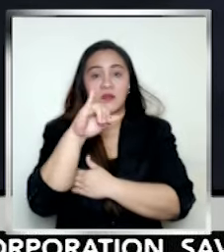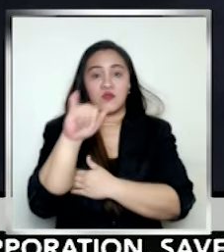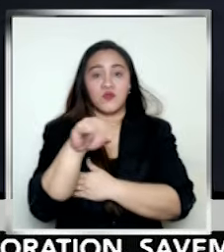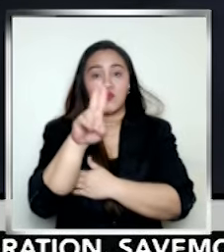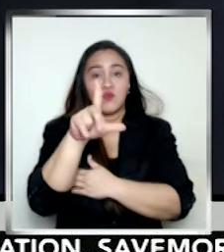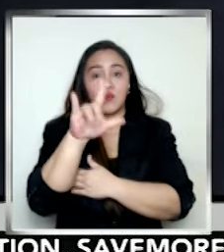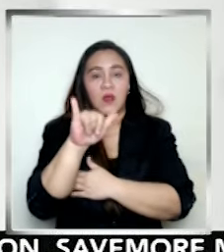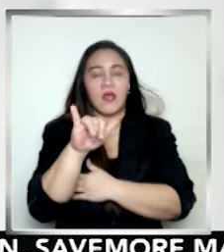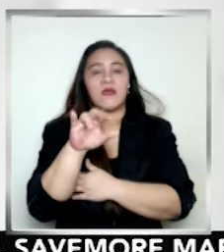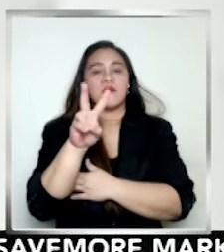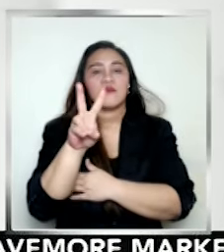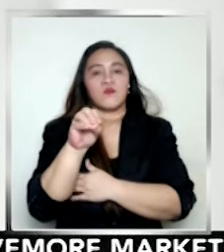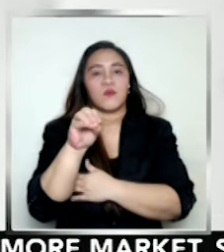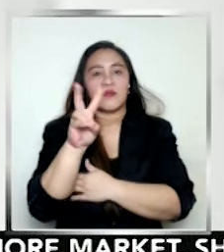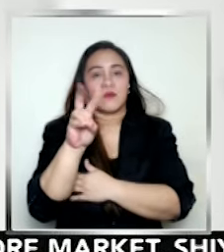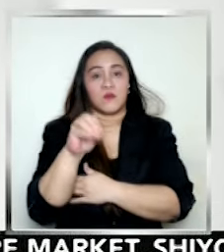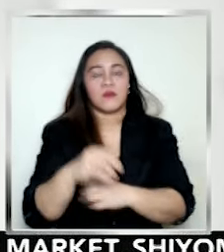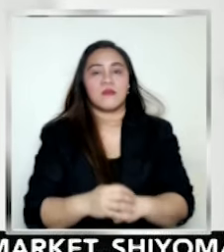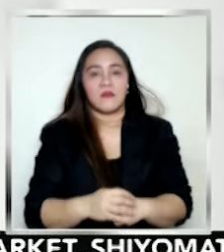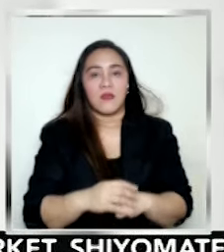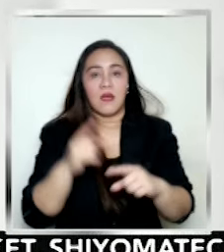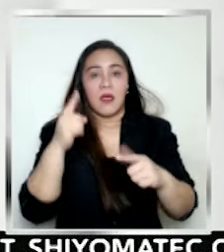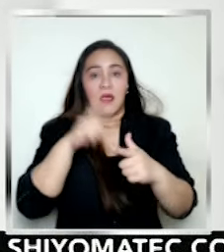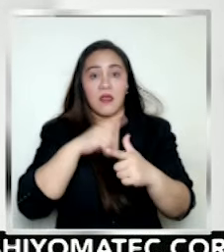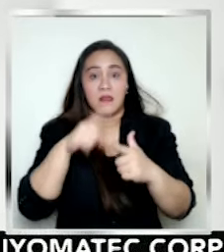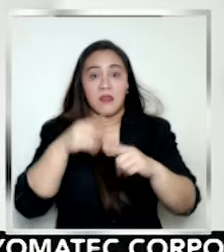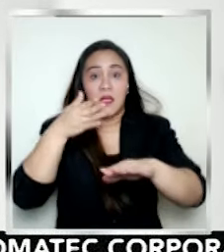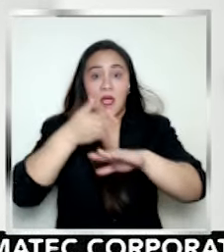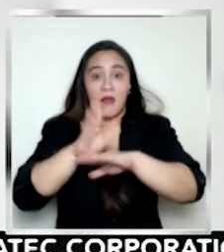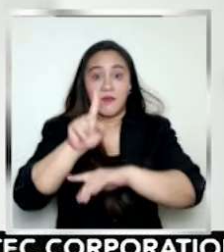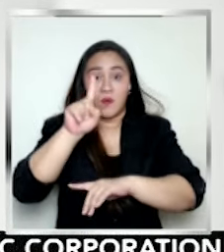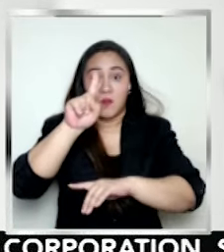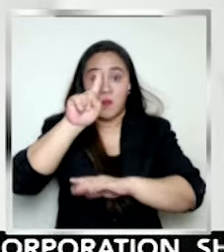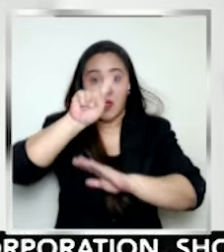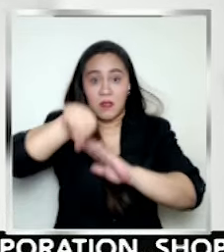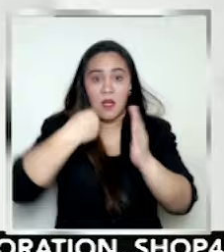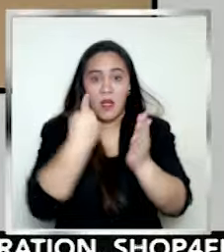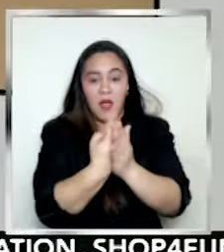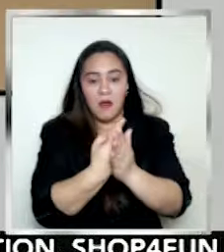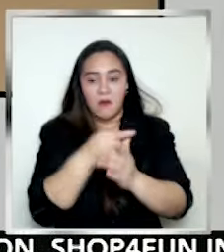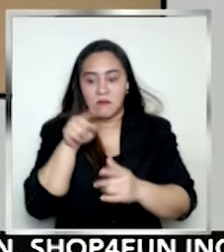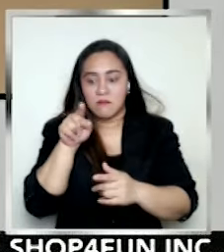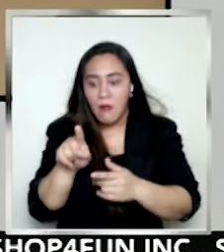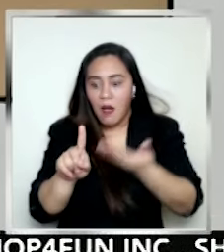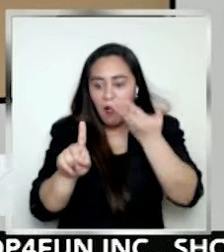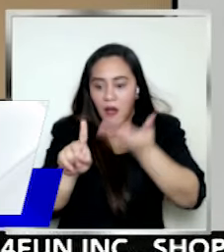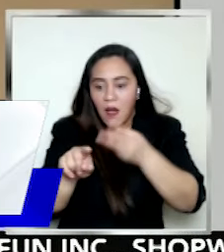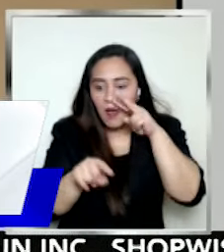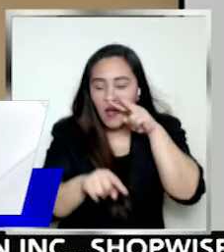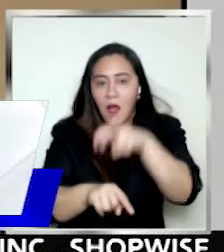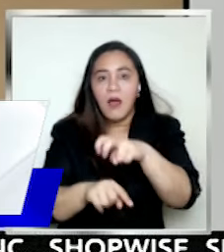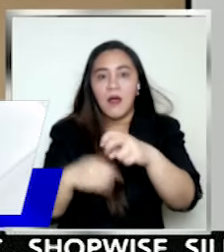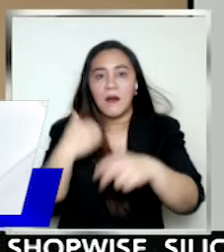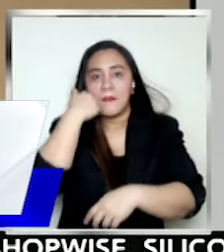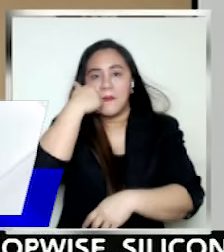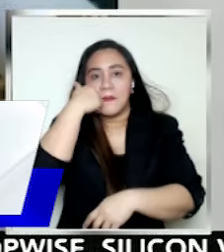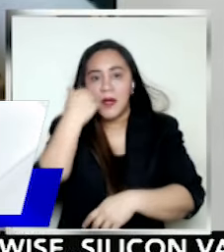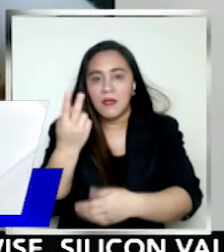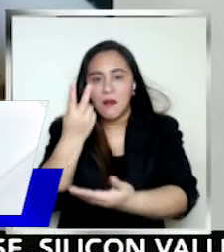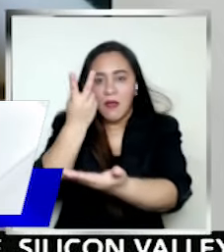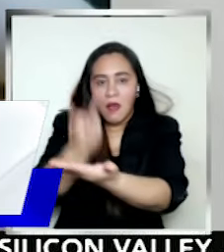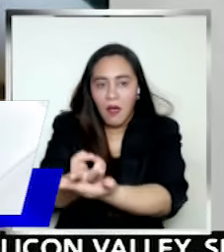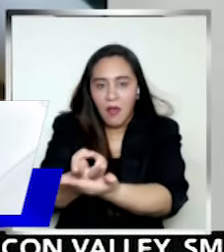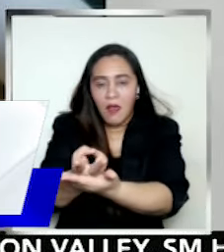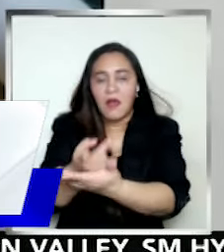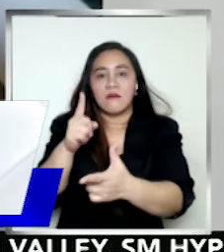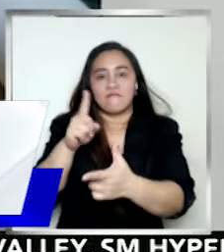isa't kalahating oras, nakita na lang daw na nasa sahig at wala nang malay si Sebastian na kalaunay dineklarang wala nang buhay.